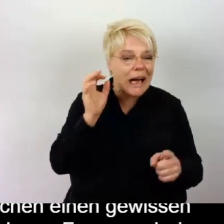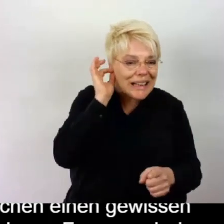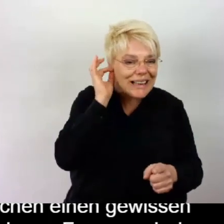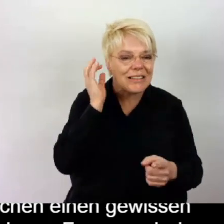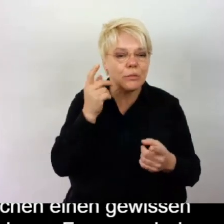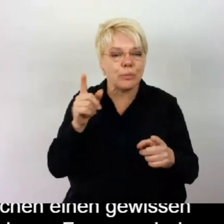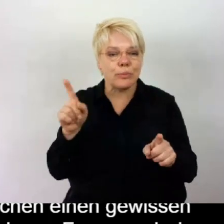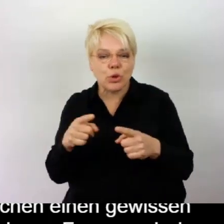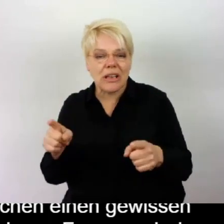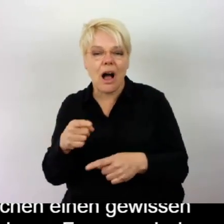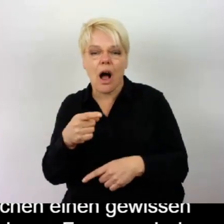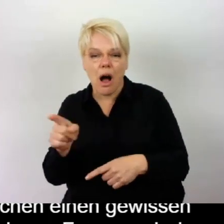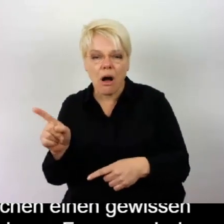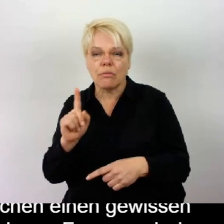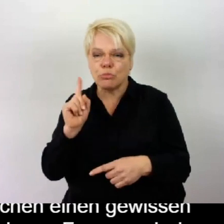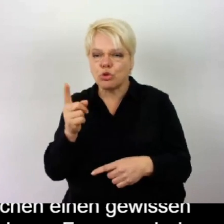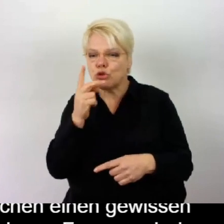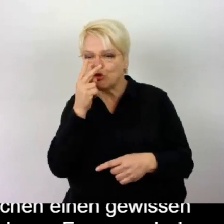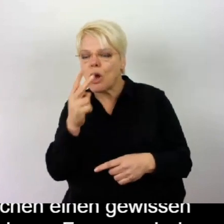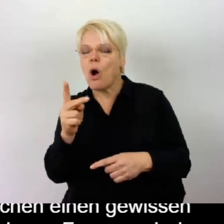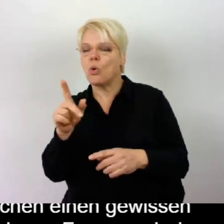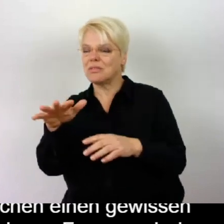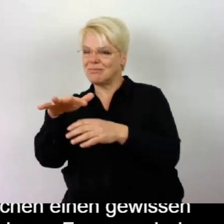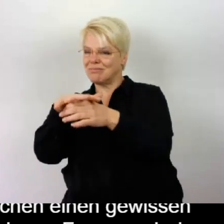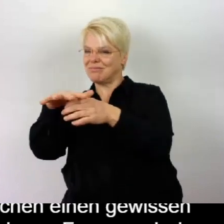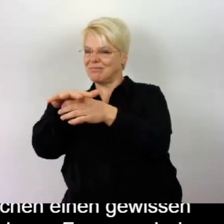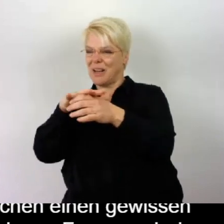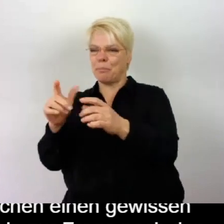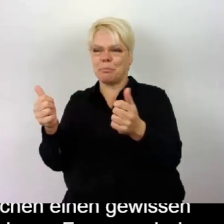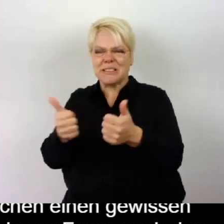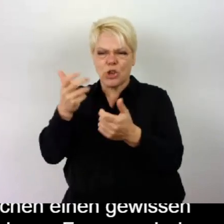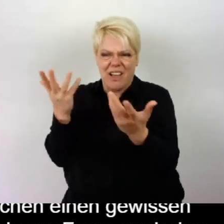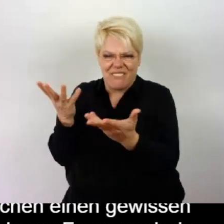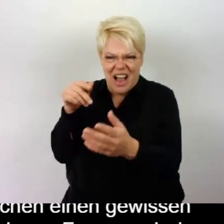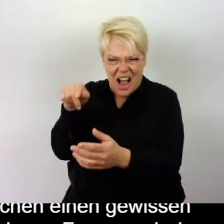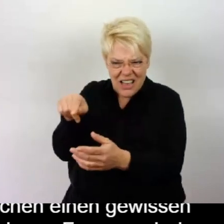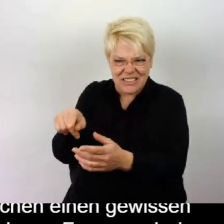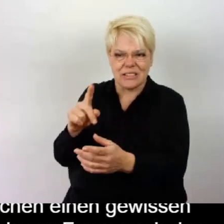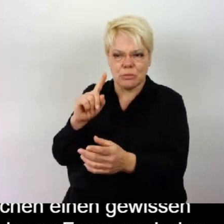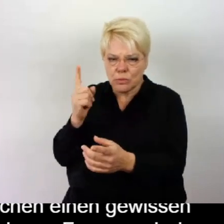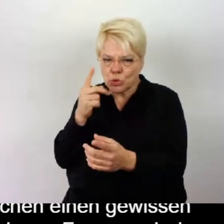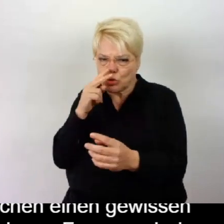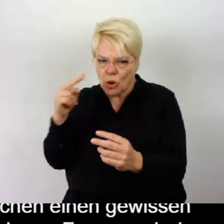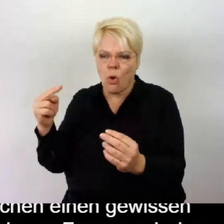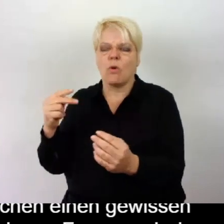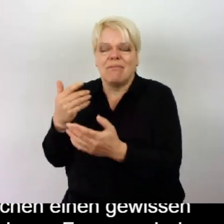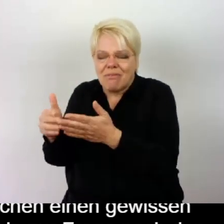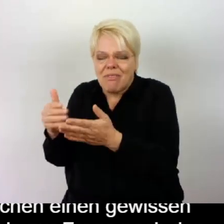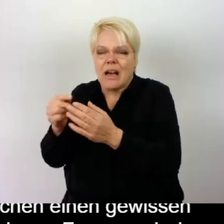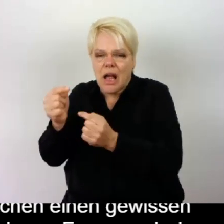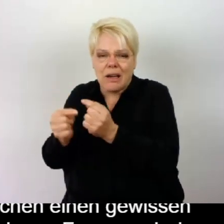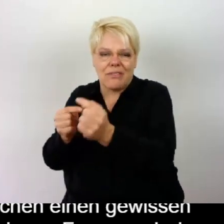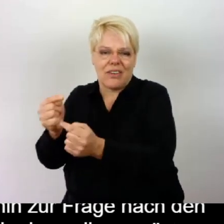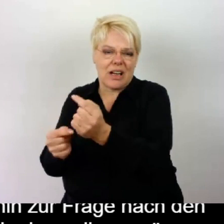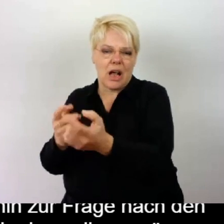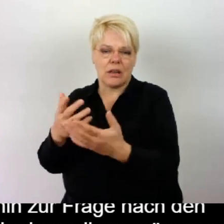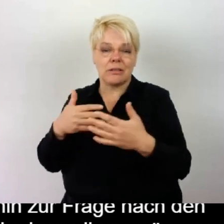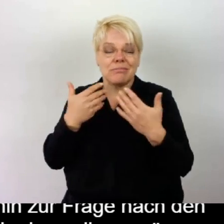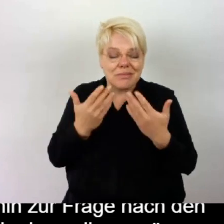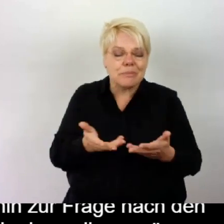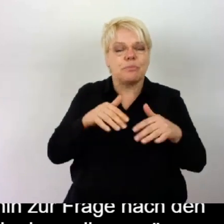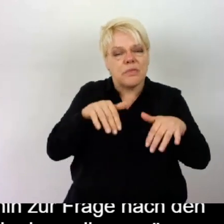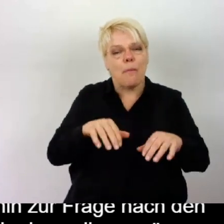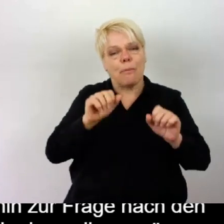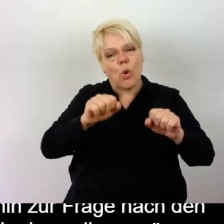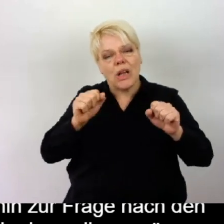transparent sein und mit Prinzipien versehen werden, die für alle gelten. Also so Insellösungen bin ich zurückhaltend, weil wir brauchen